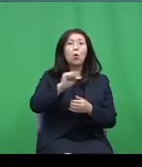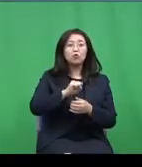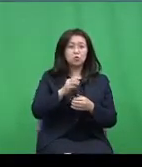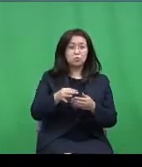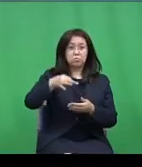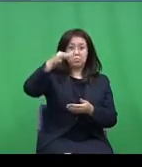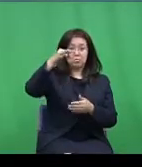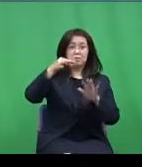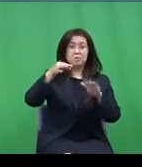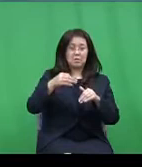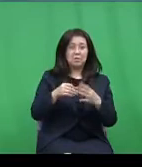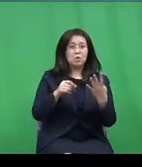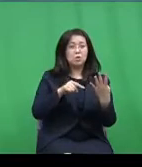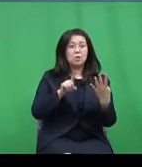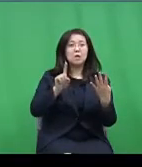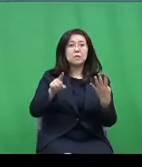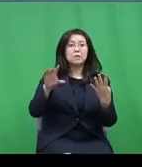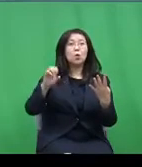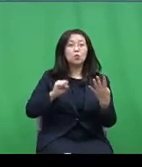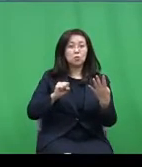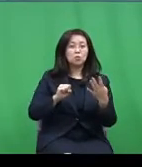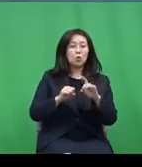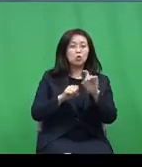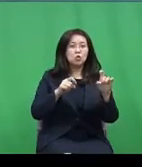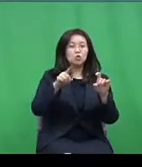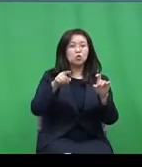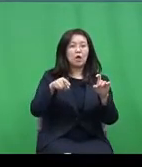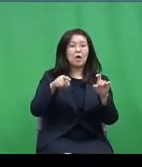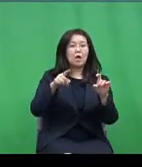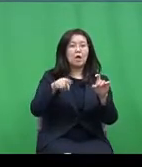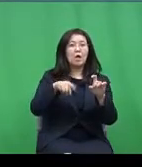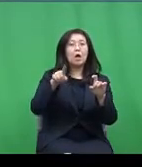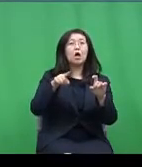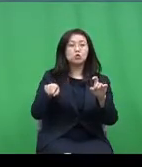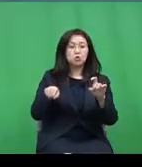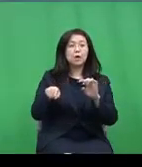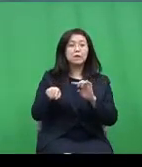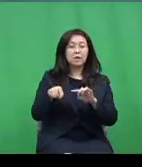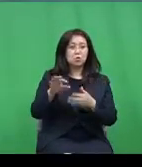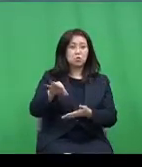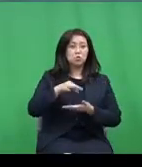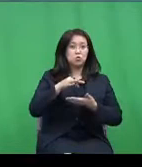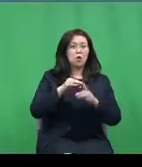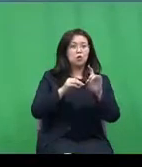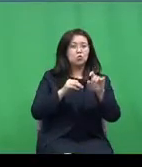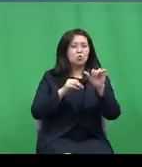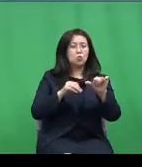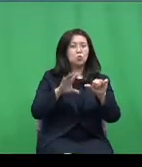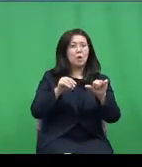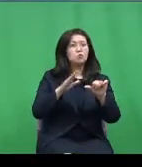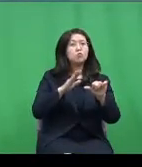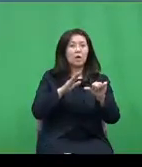ね。で、4.1 億円でもですね、10R あたりの所得が、だいたい15、6万になるはずです